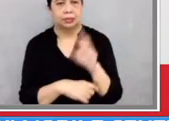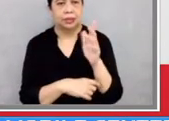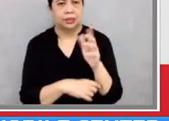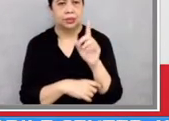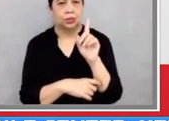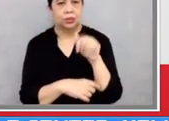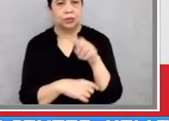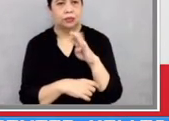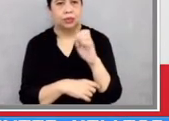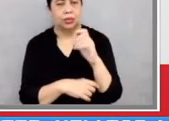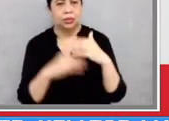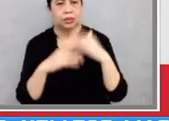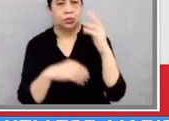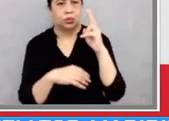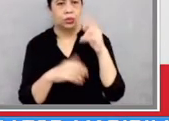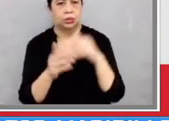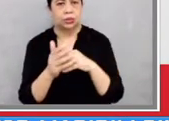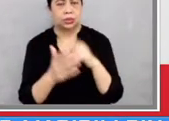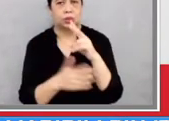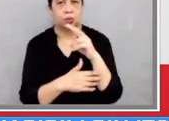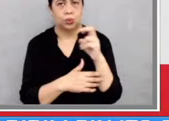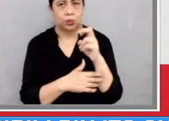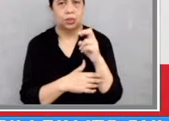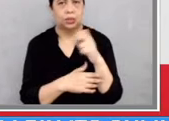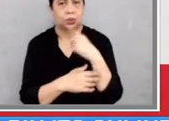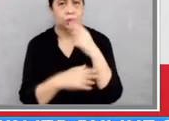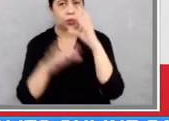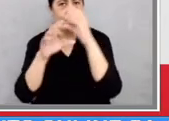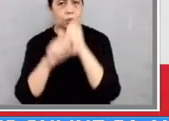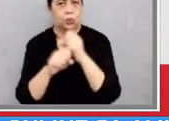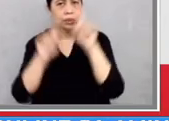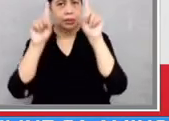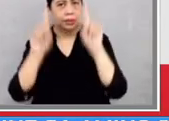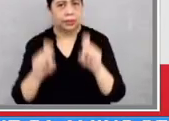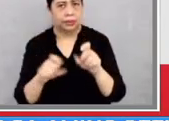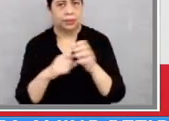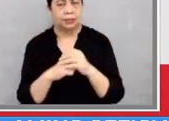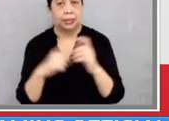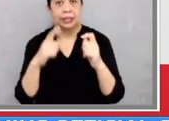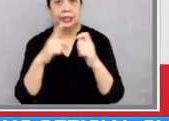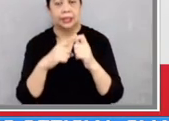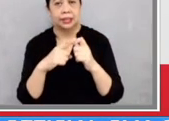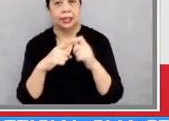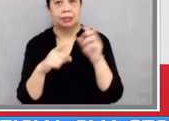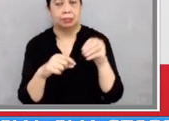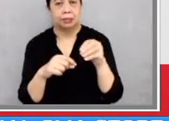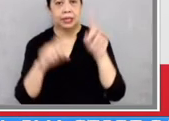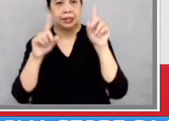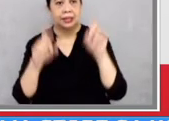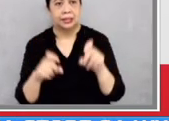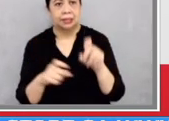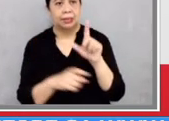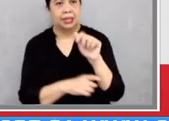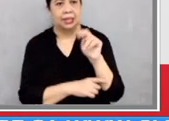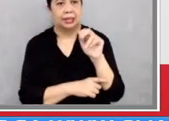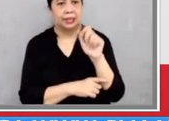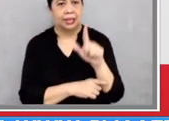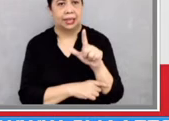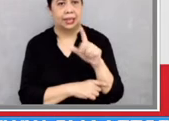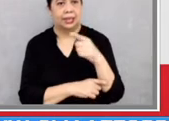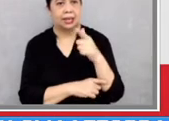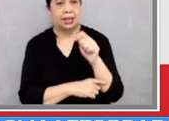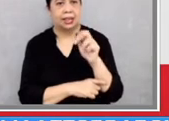na 2,200 na kumuha ng exam. Top-notcher sa exam si Lindale Gallardo ng